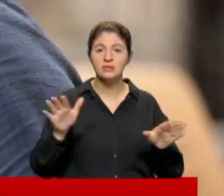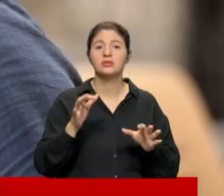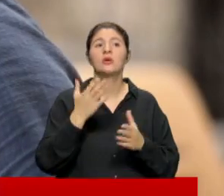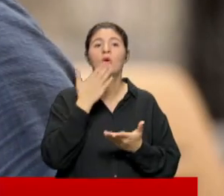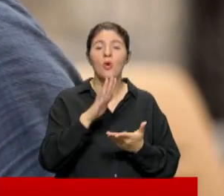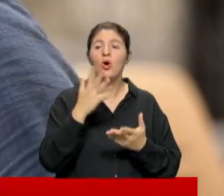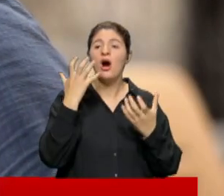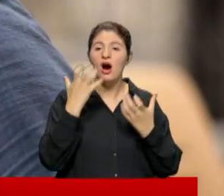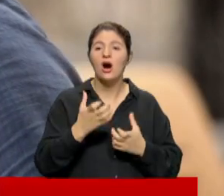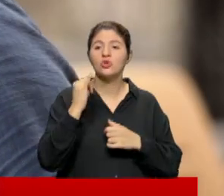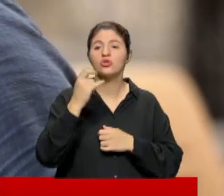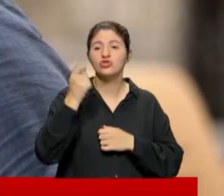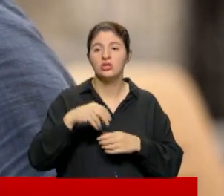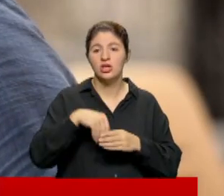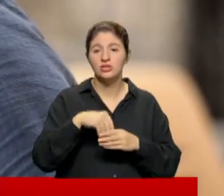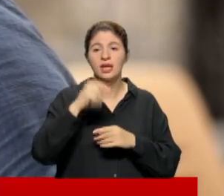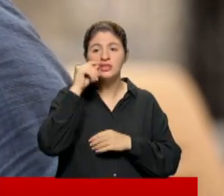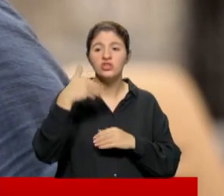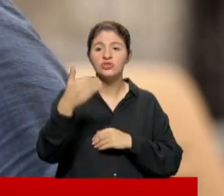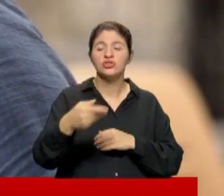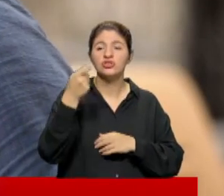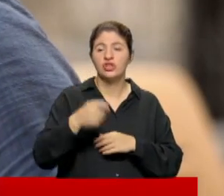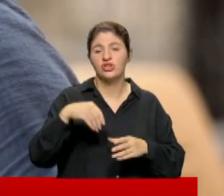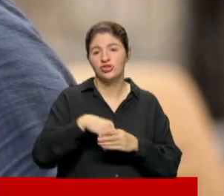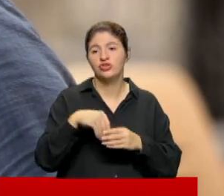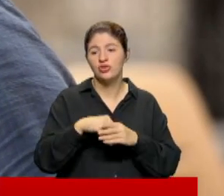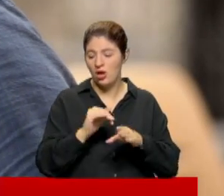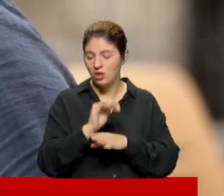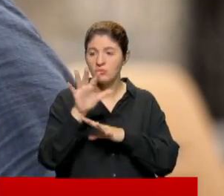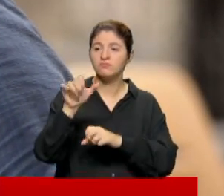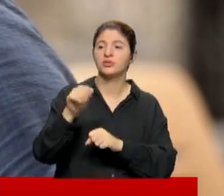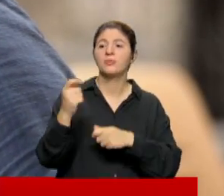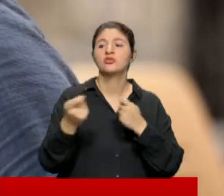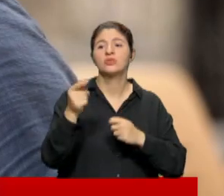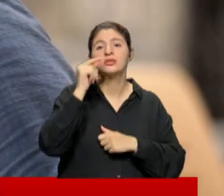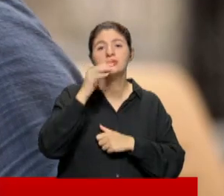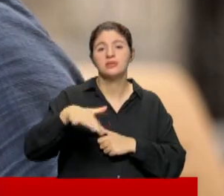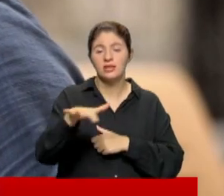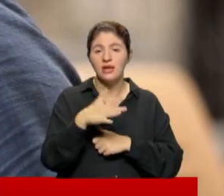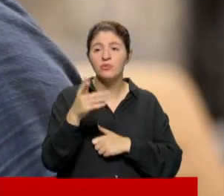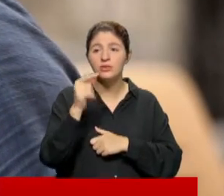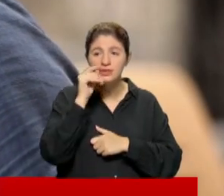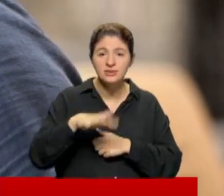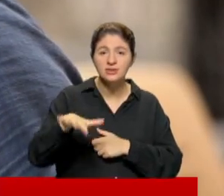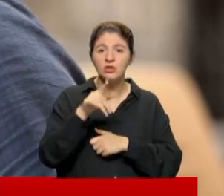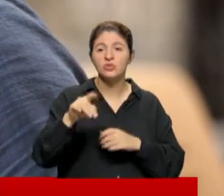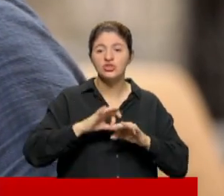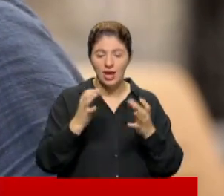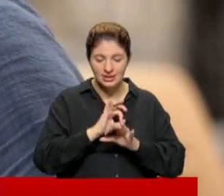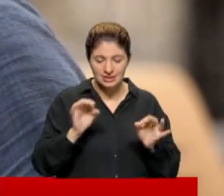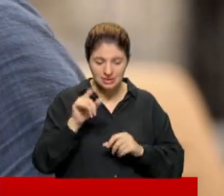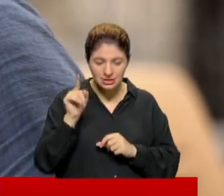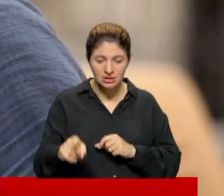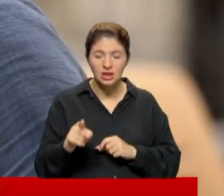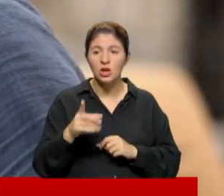derece ağır ve kötü koşullarda insanlık dışı koşullarda çalışarak hayata tutunmaya çalışıyor Bu insanlar ve bu insanların bu çaresizliği